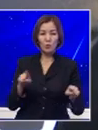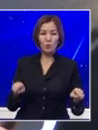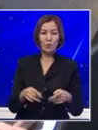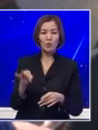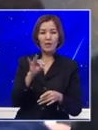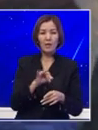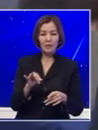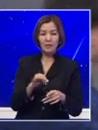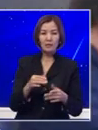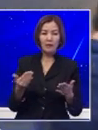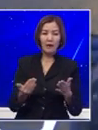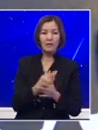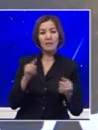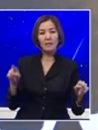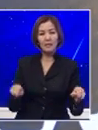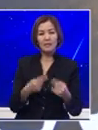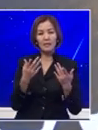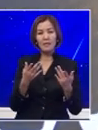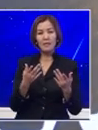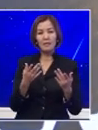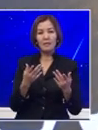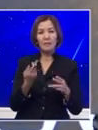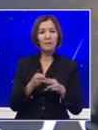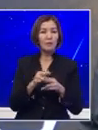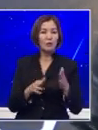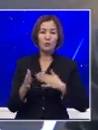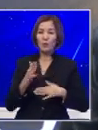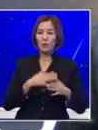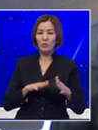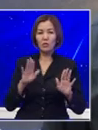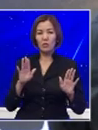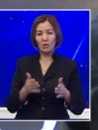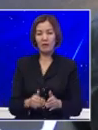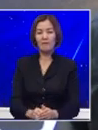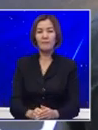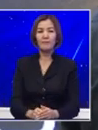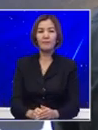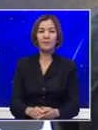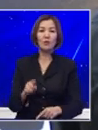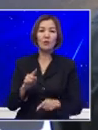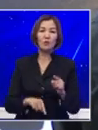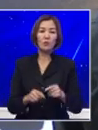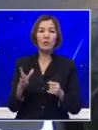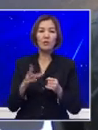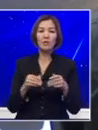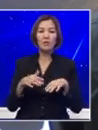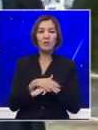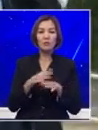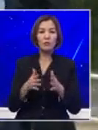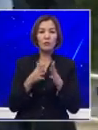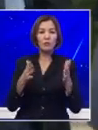әруақ көтеріліп жатқаны, тарихтың қайта оянып жатқаны мен үшін, туған жердегі ел үшін үлкен